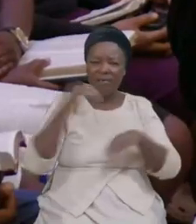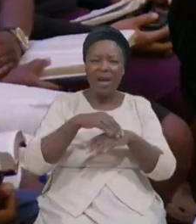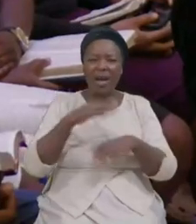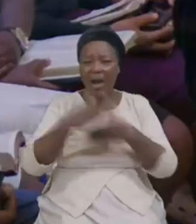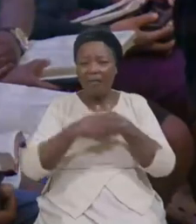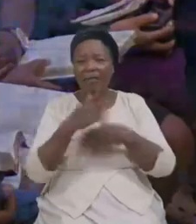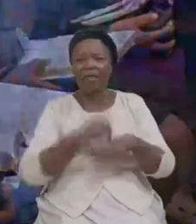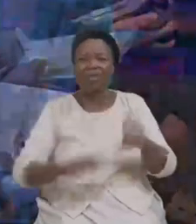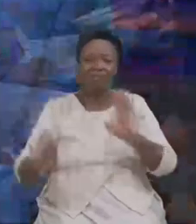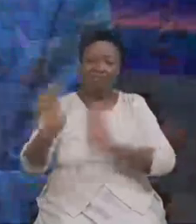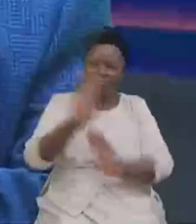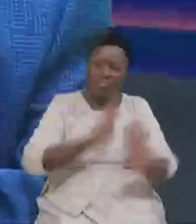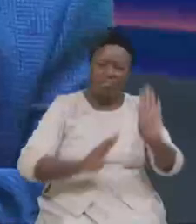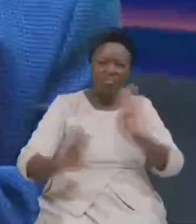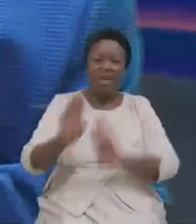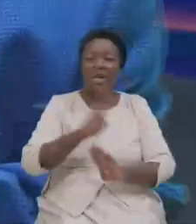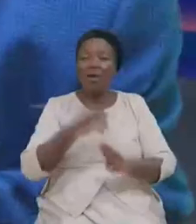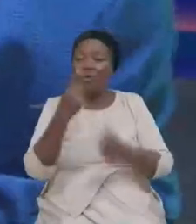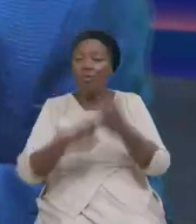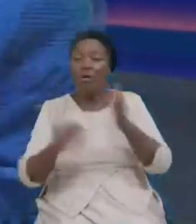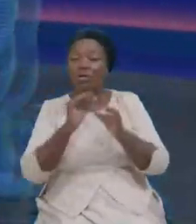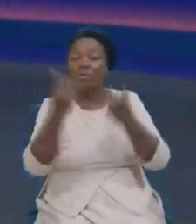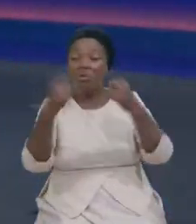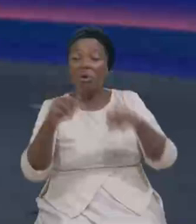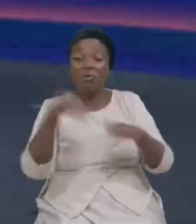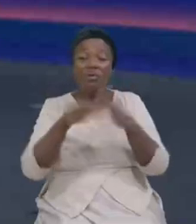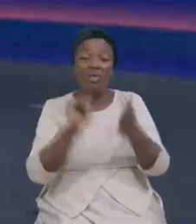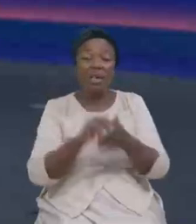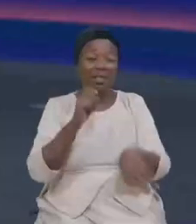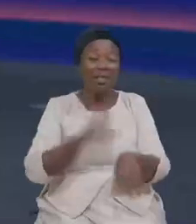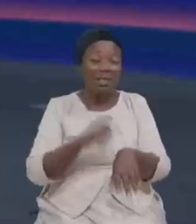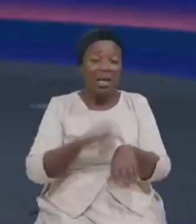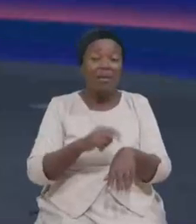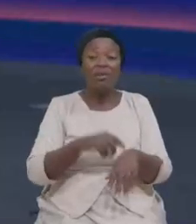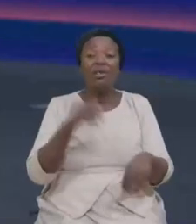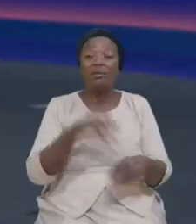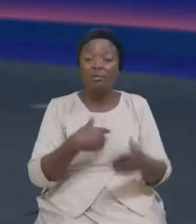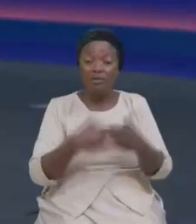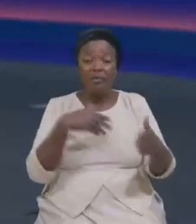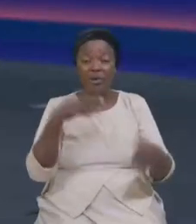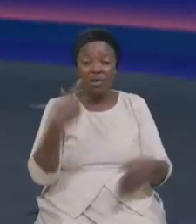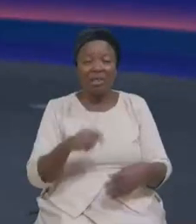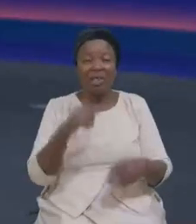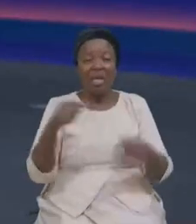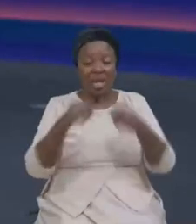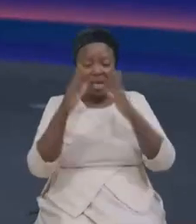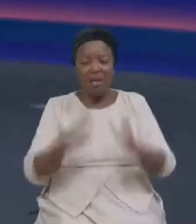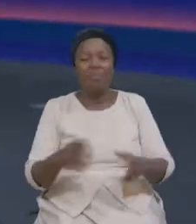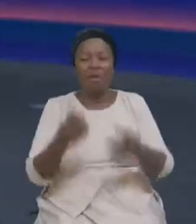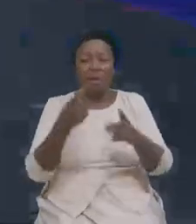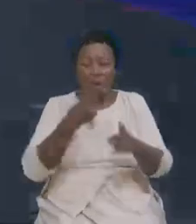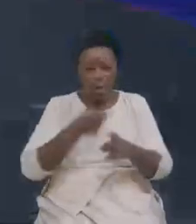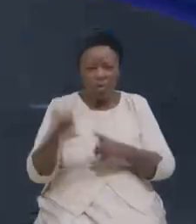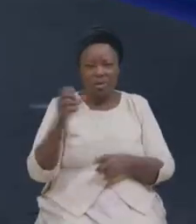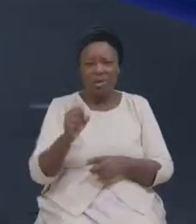Et maintenant, si tu es venu au moment où tu peux le louer avant que l'ennemi ne s'arrête.